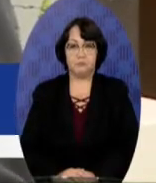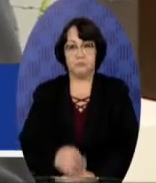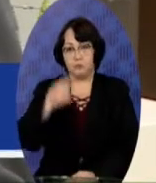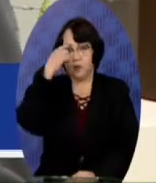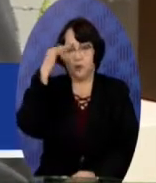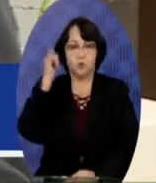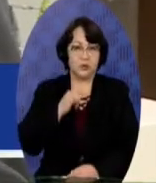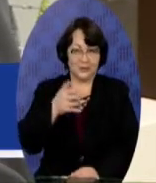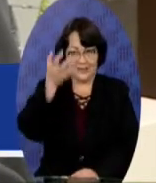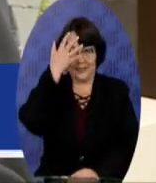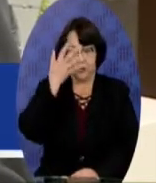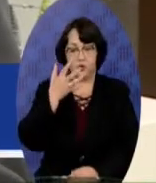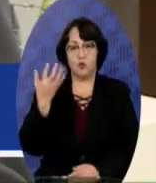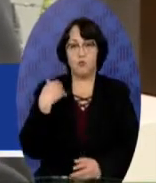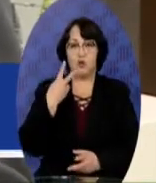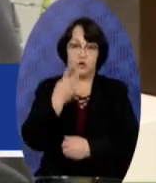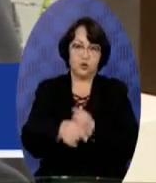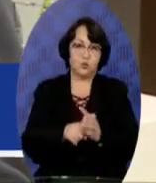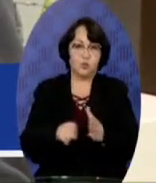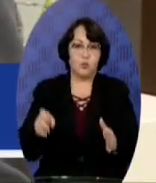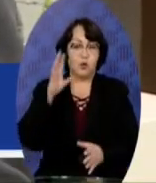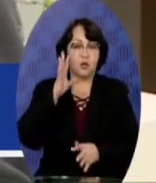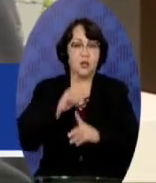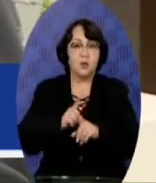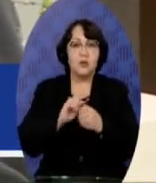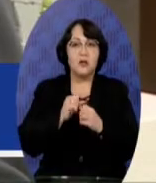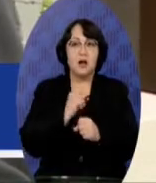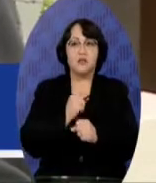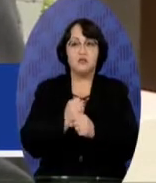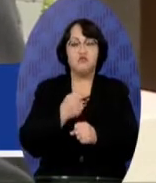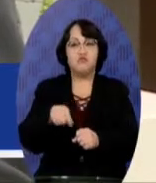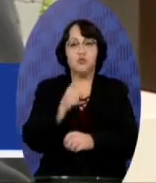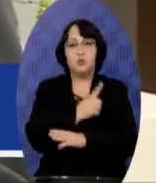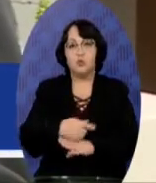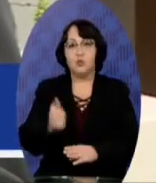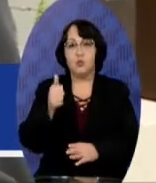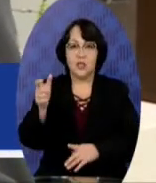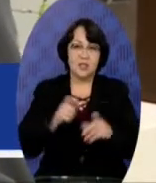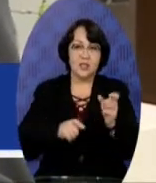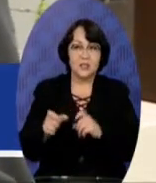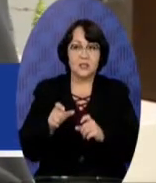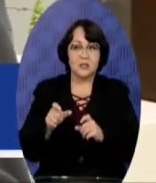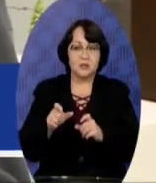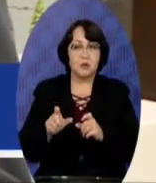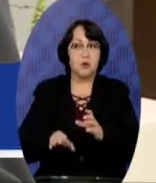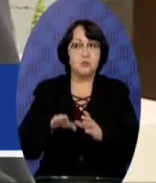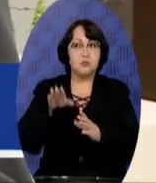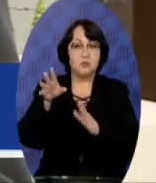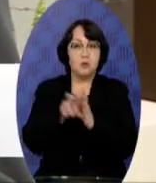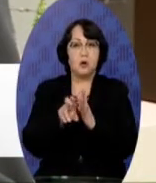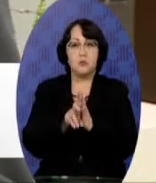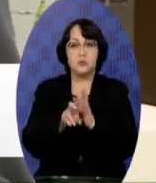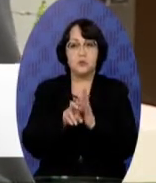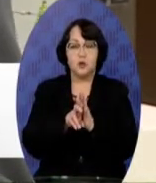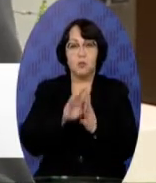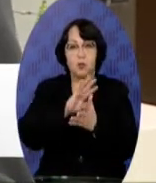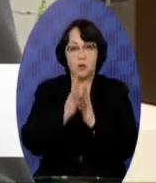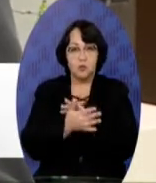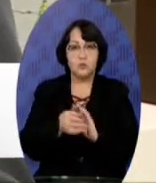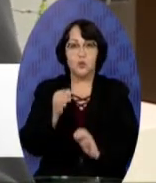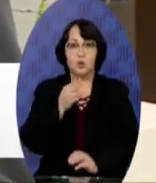Монгол улсын засгийн газрын өнгөрсөн 2 жил бодлогын үрээнд хэрэгжүүлсэн ажлуудын үр дүнд эдийн засгийн хүлээлт өөрчлөг байх боломжтой. За гэвч түүхий